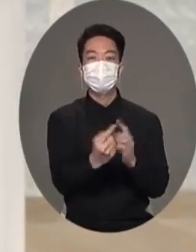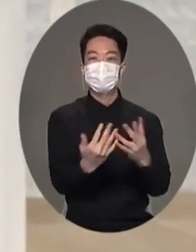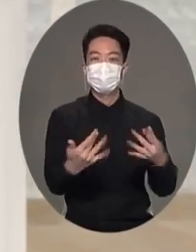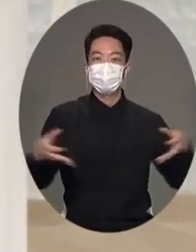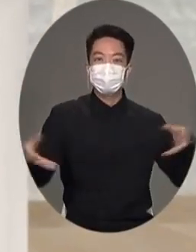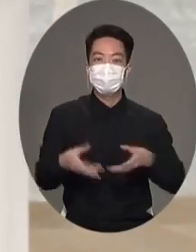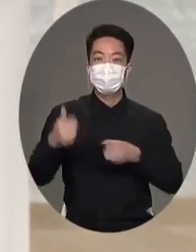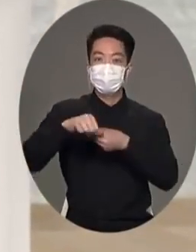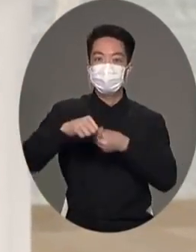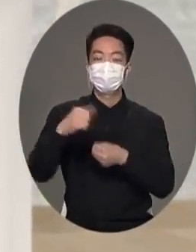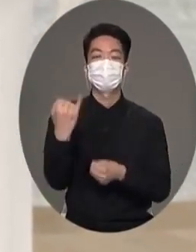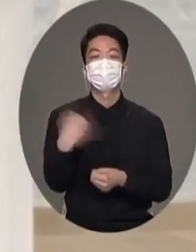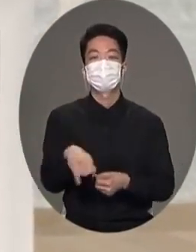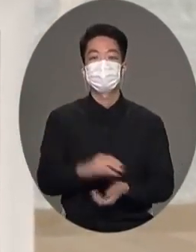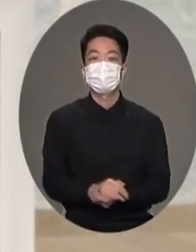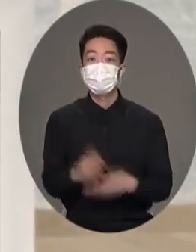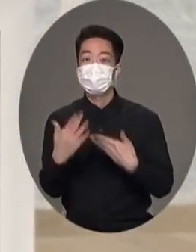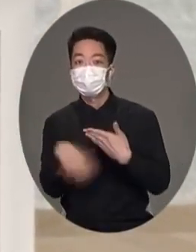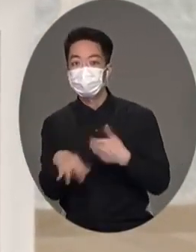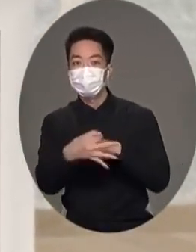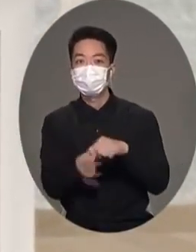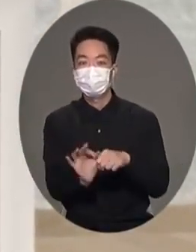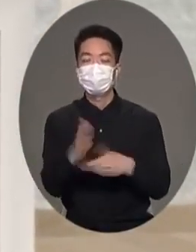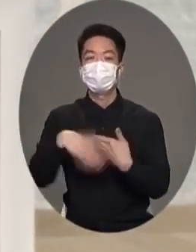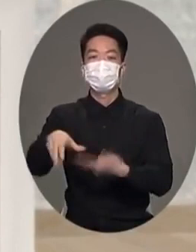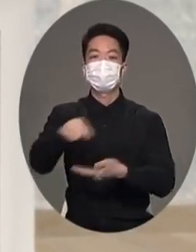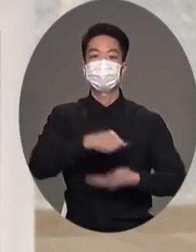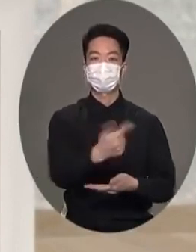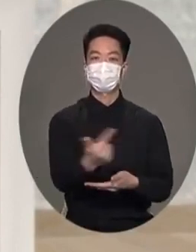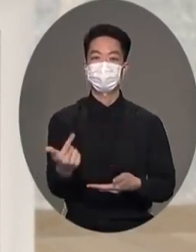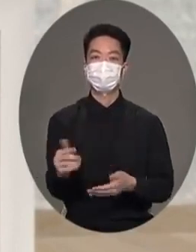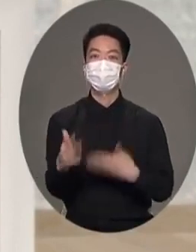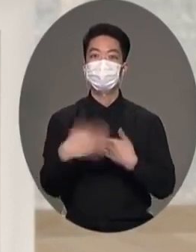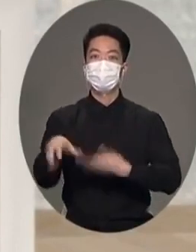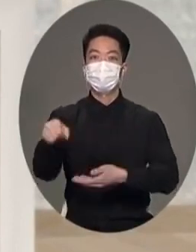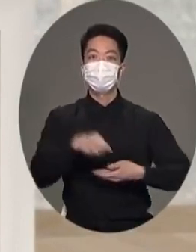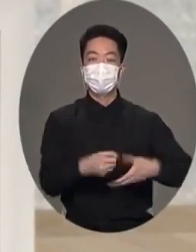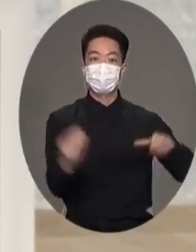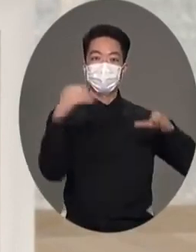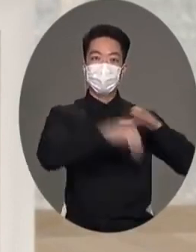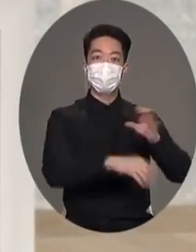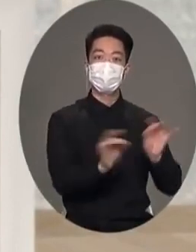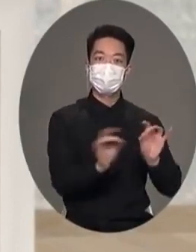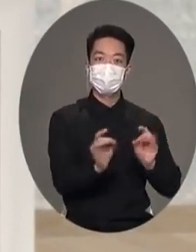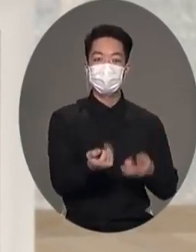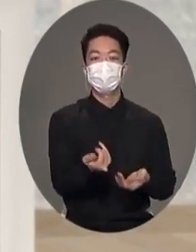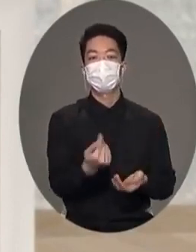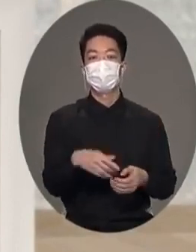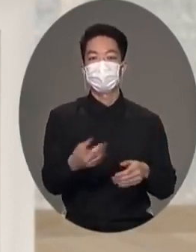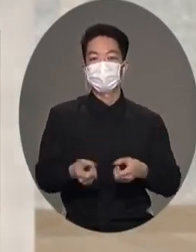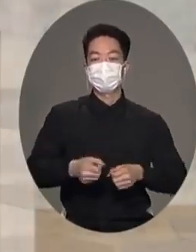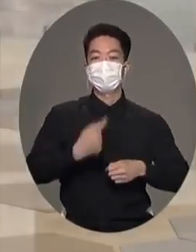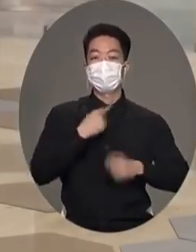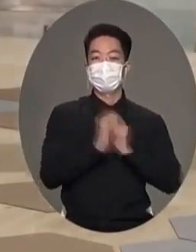飲茶都唔係咁容易。咁喺外國外賣咧都好普及，連帶外賣用嘅包裝紙袋需求都飆升